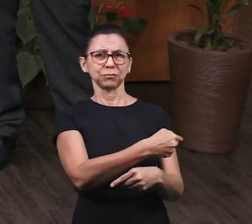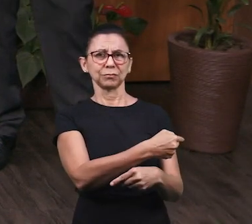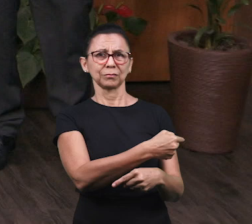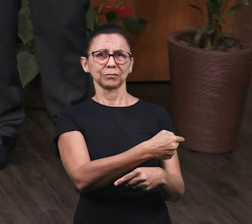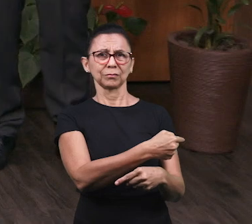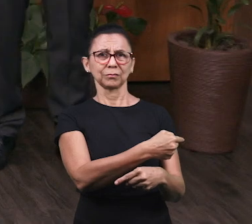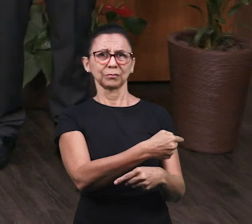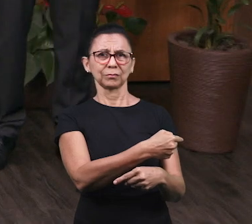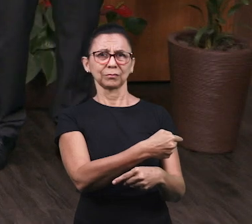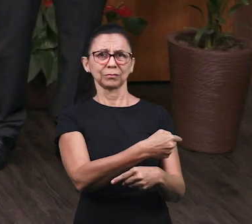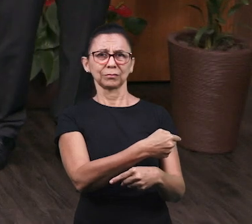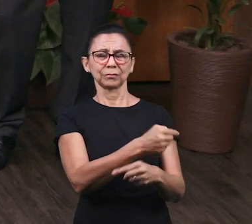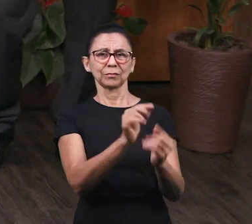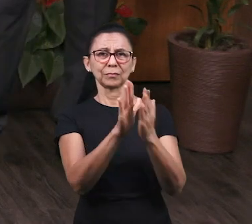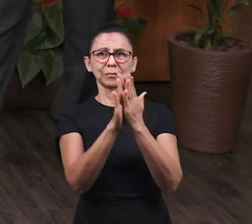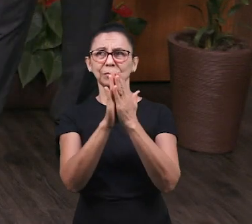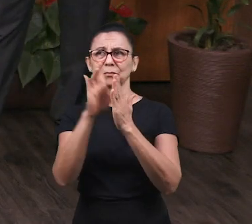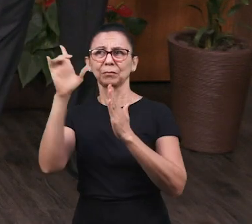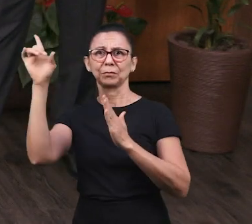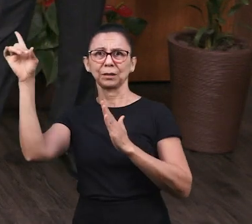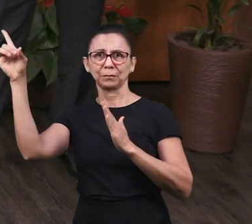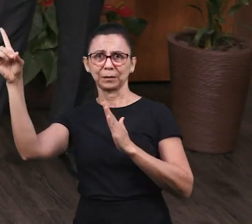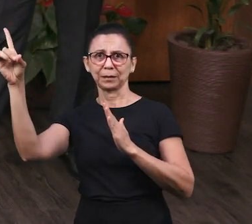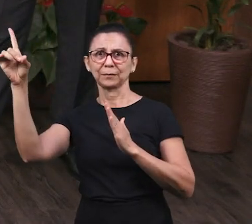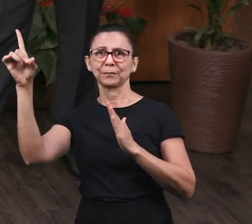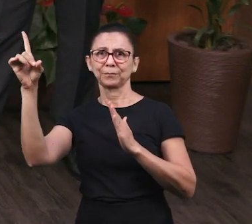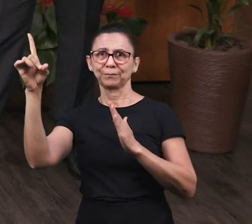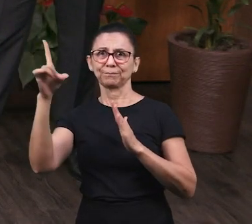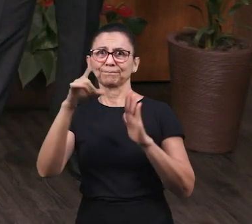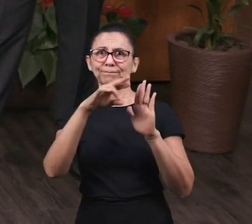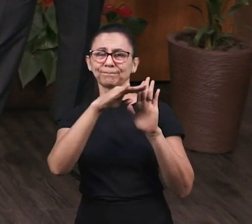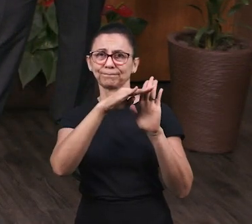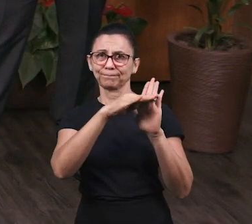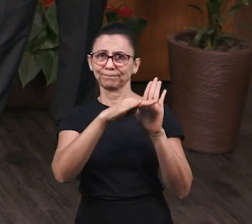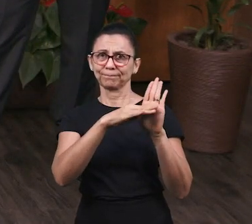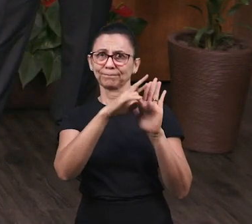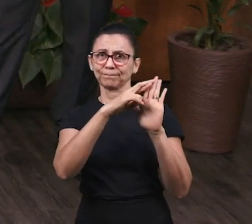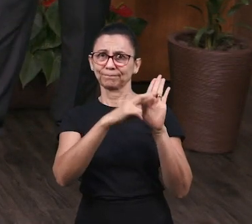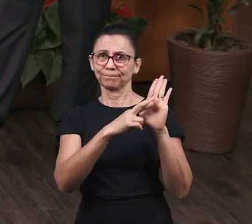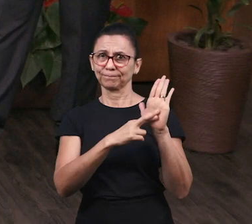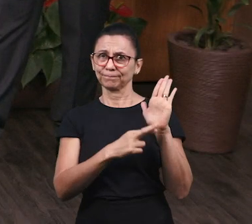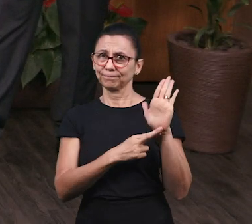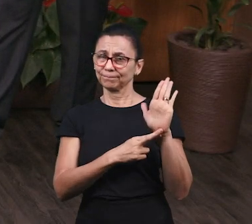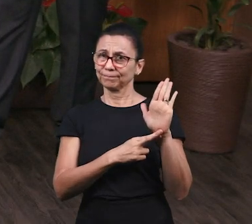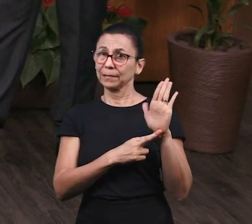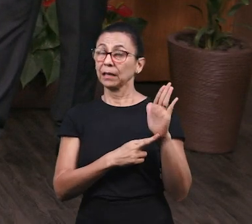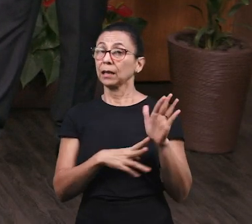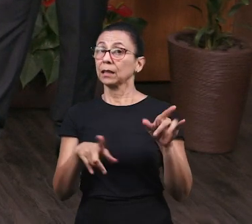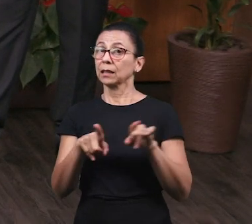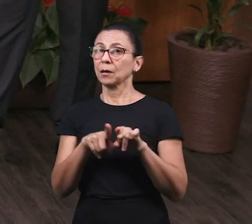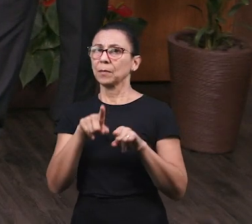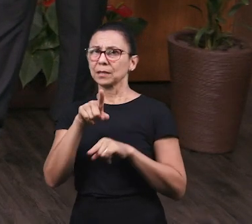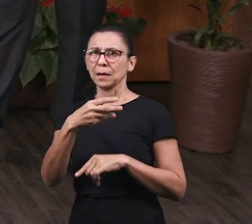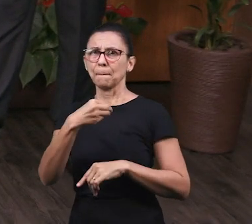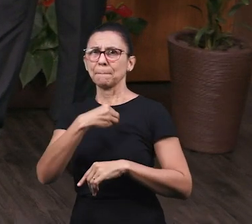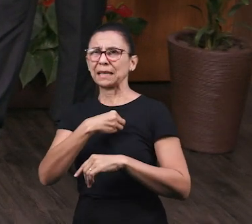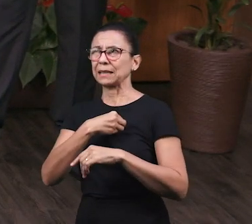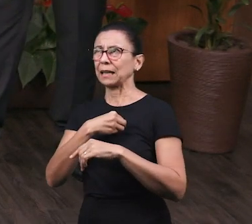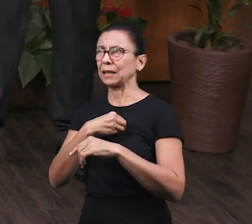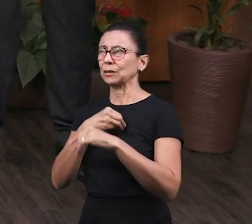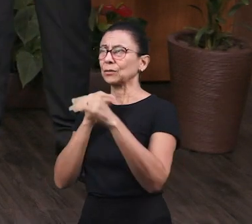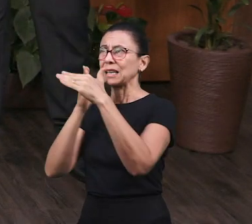bibliques. Une autre chose, le péché, il n'entrera point dans l'éternité. Selon